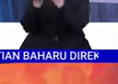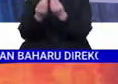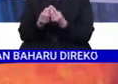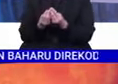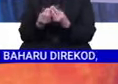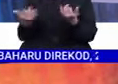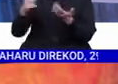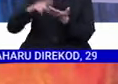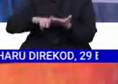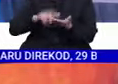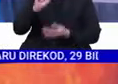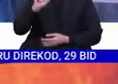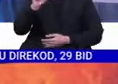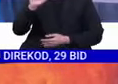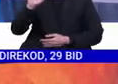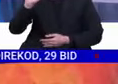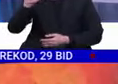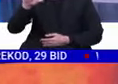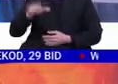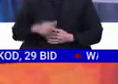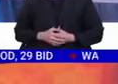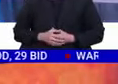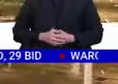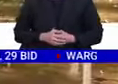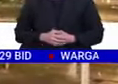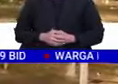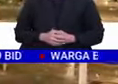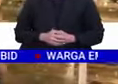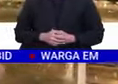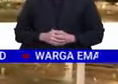laporan wartawan Amirul Hafidz Rusli